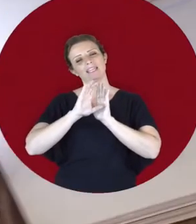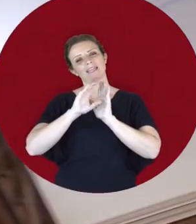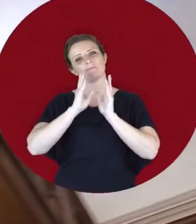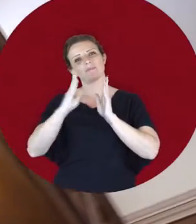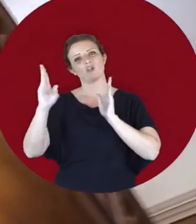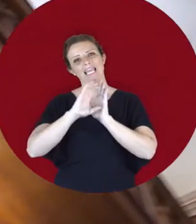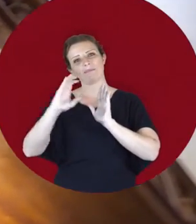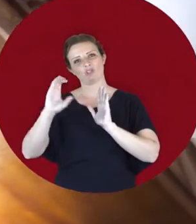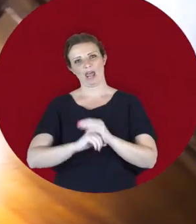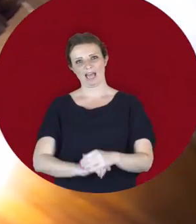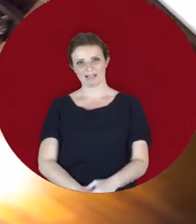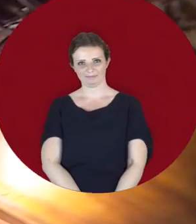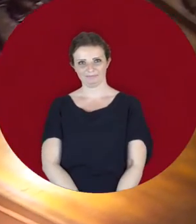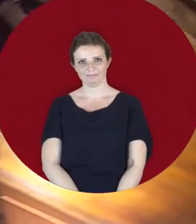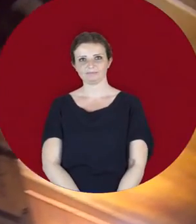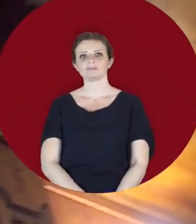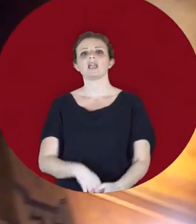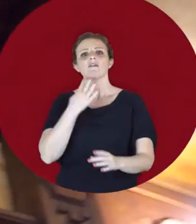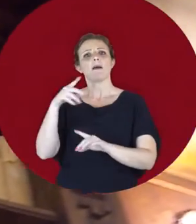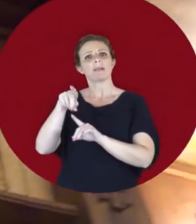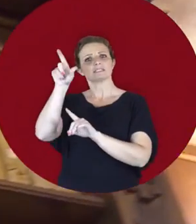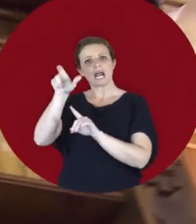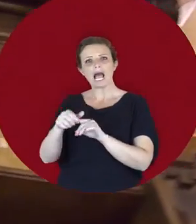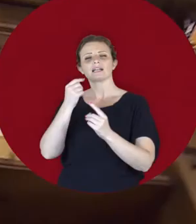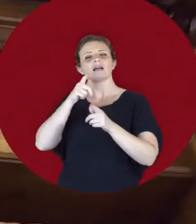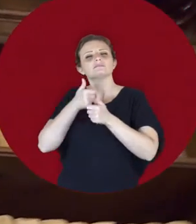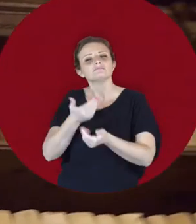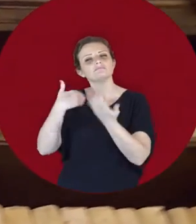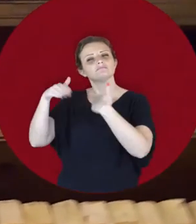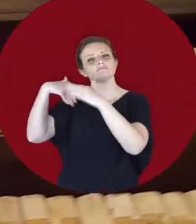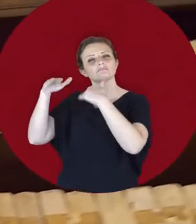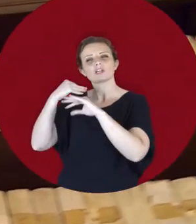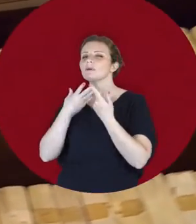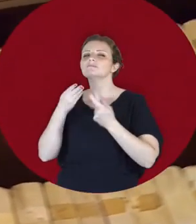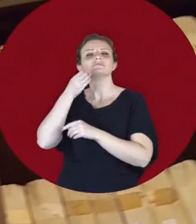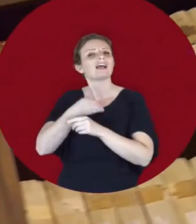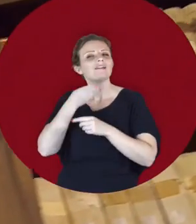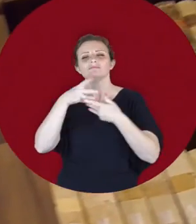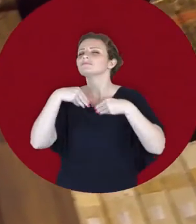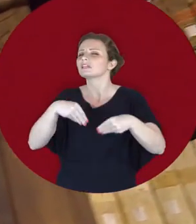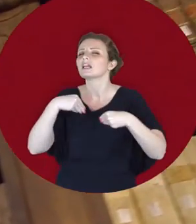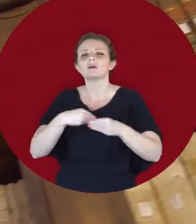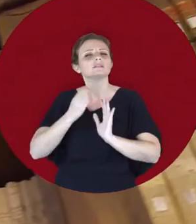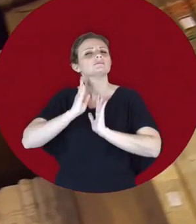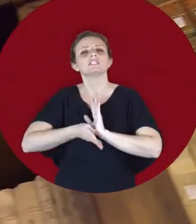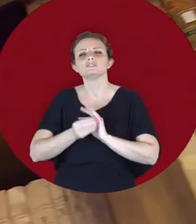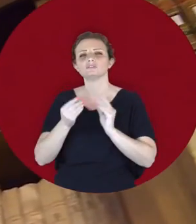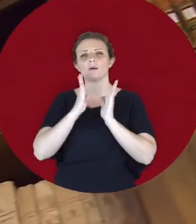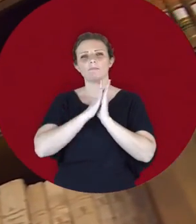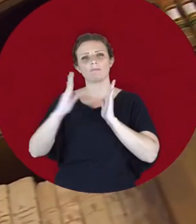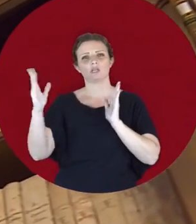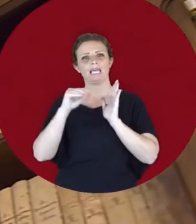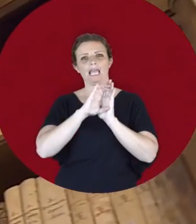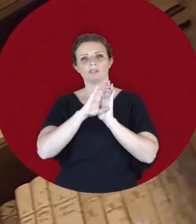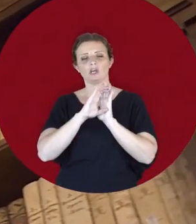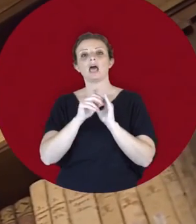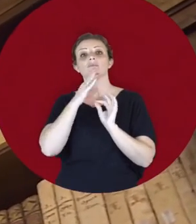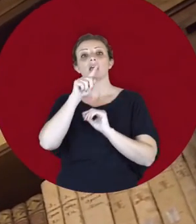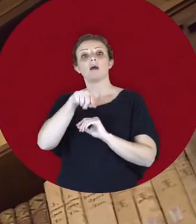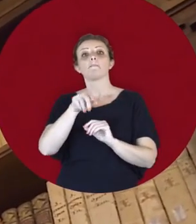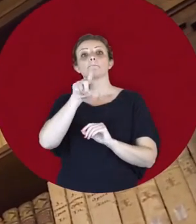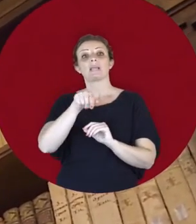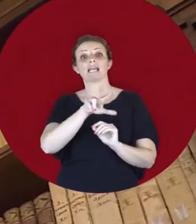Capitolare. Petrarca, sulle orme dei preumanisti, fu un appassionato frequentatore della Biblioteca Capitolare veronese. Qui